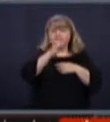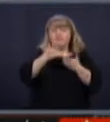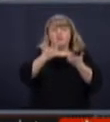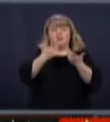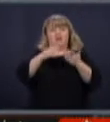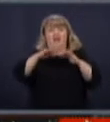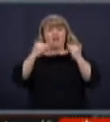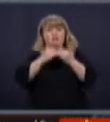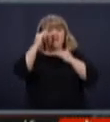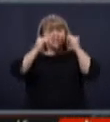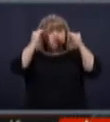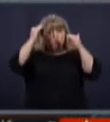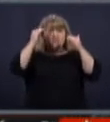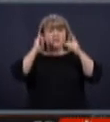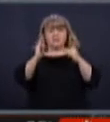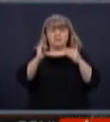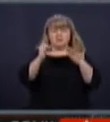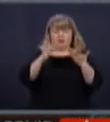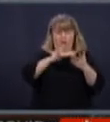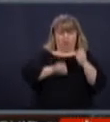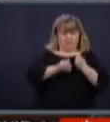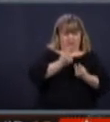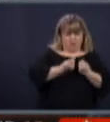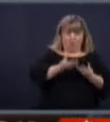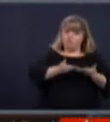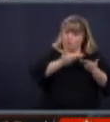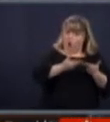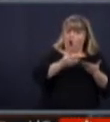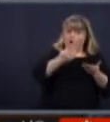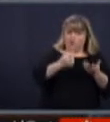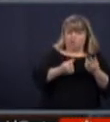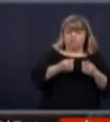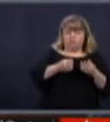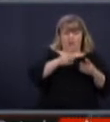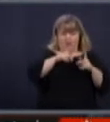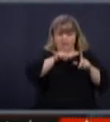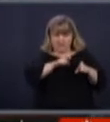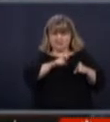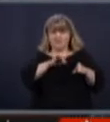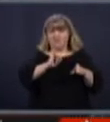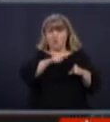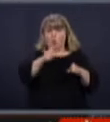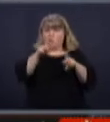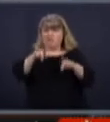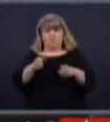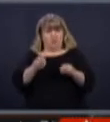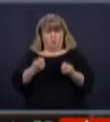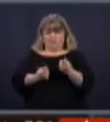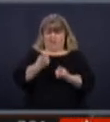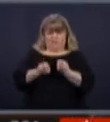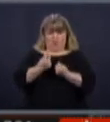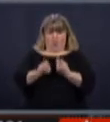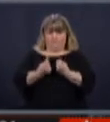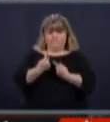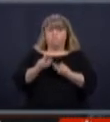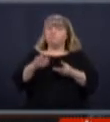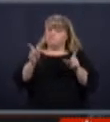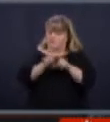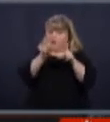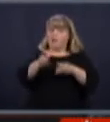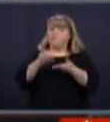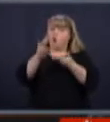soient symptomatiques ou asymptomatiques. Donc, tout le monde qui demande d'avoir un test pour savoir s'il a, s'il est porteur ou